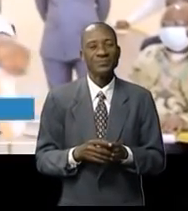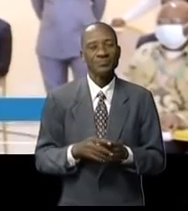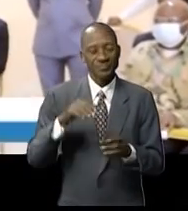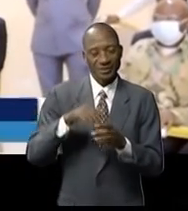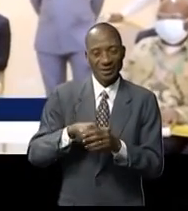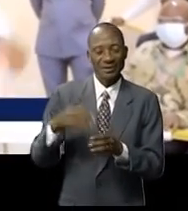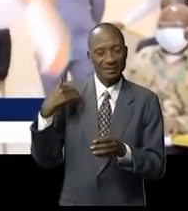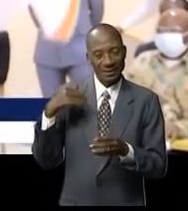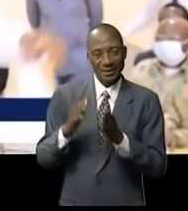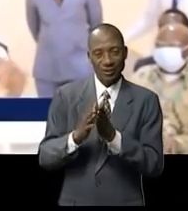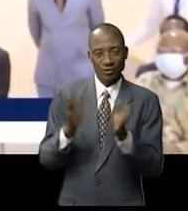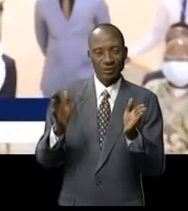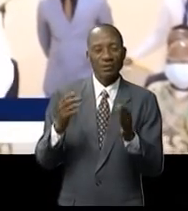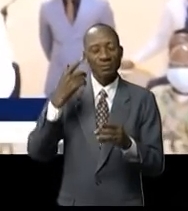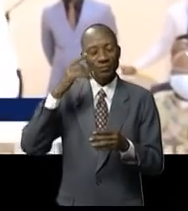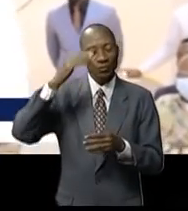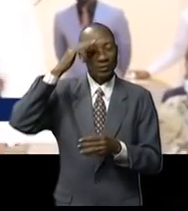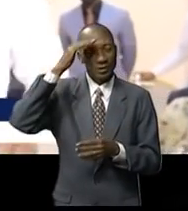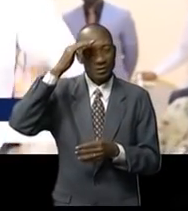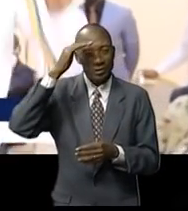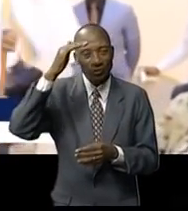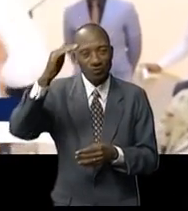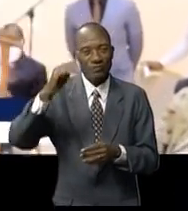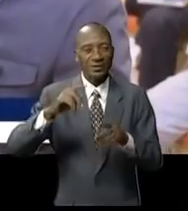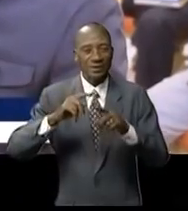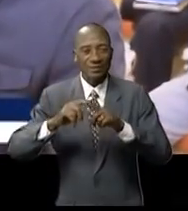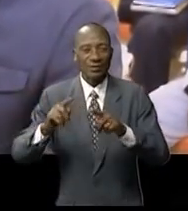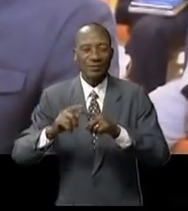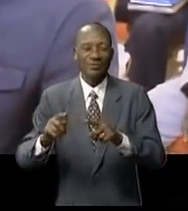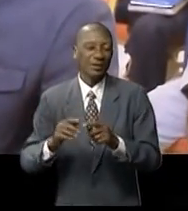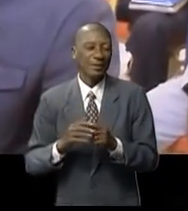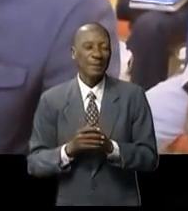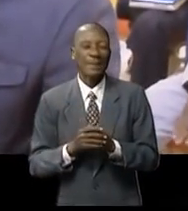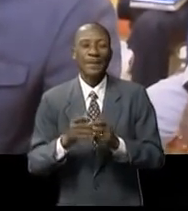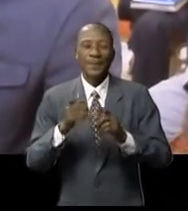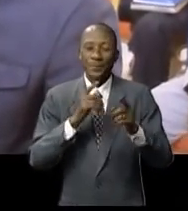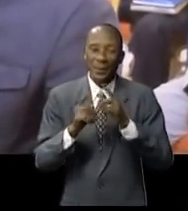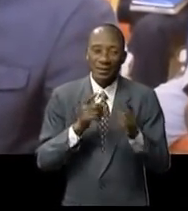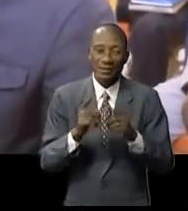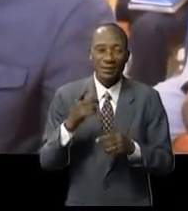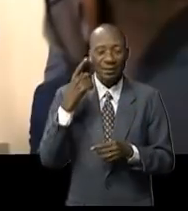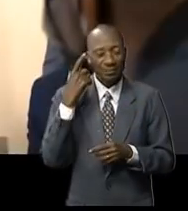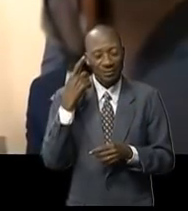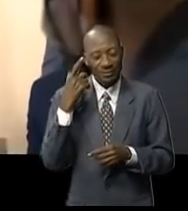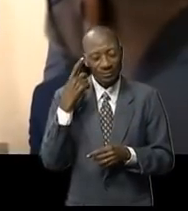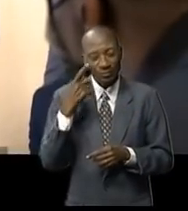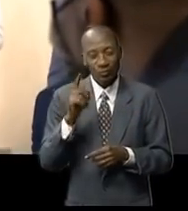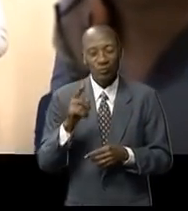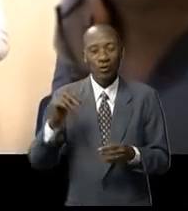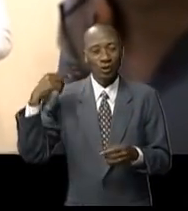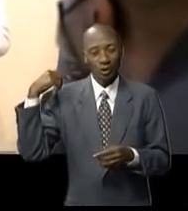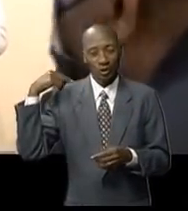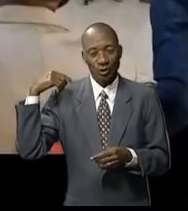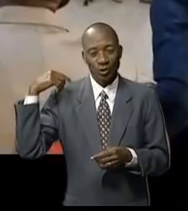avec nos moyens. Nous allons démarrer avec nos moyens et nous allons nous améliorer quotidiennement. Le ministre a